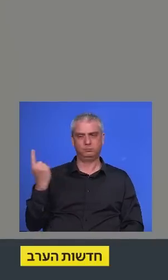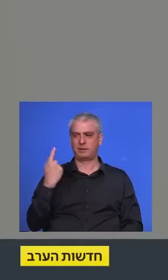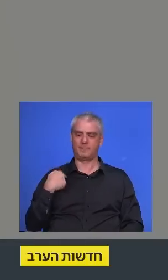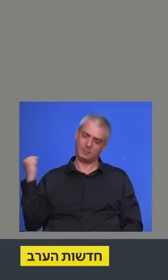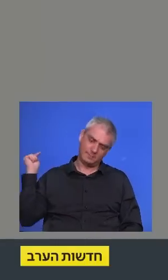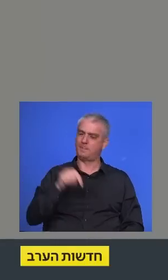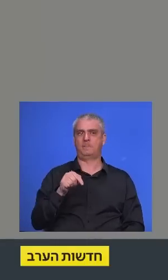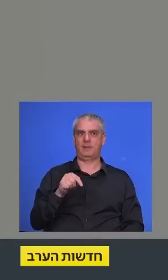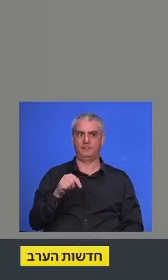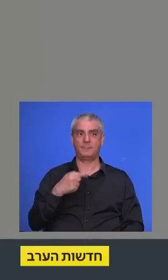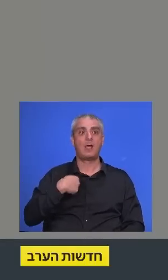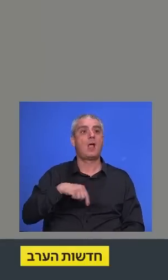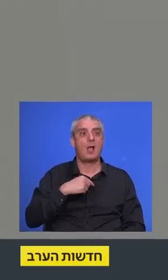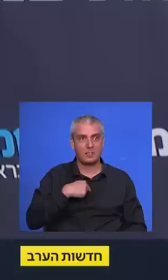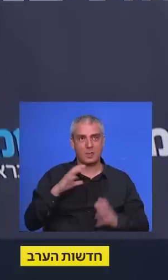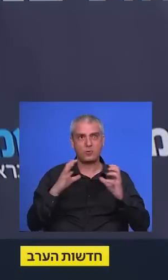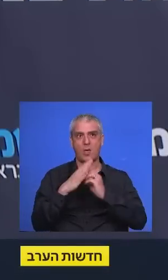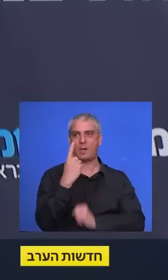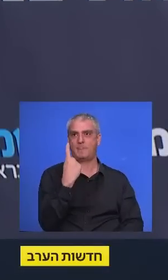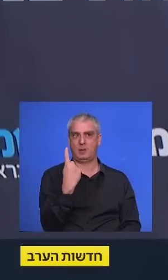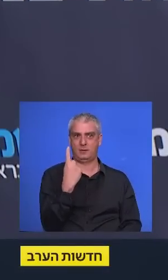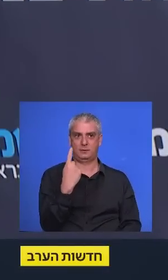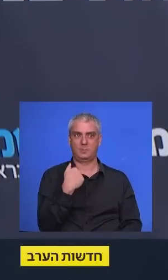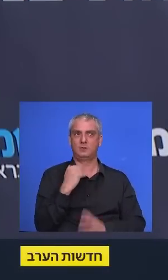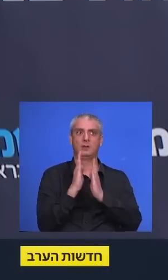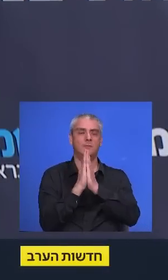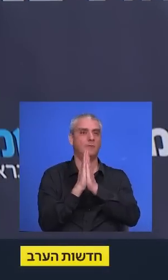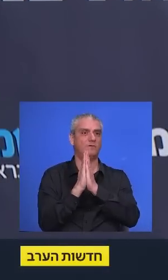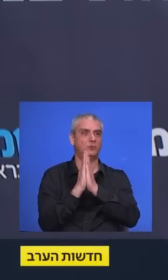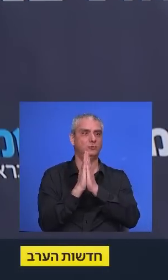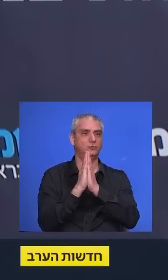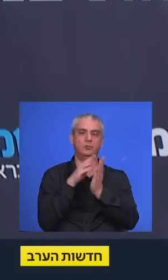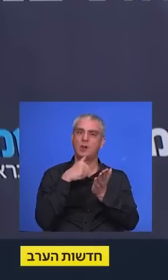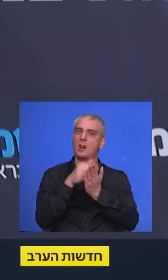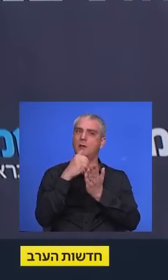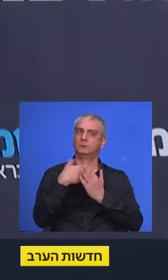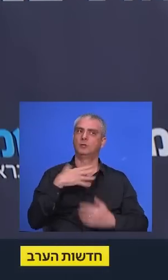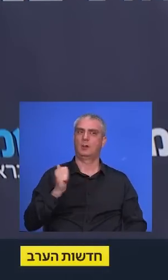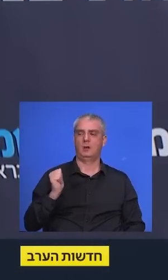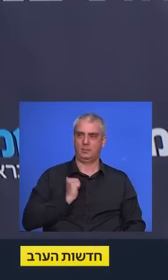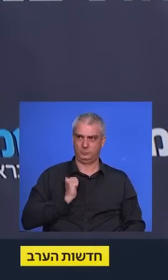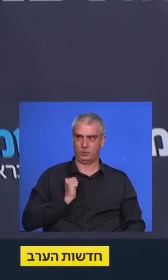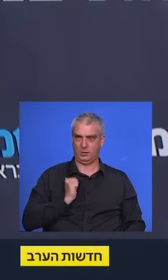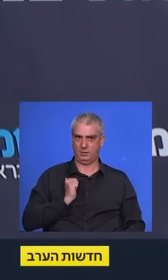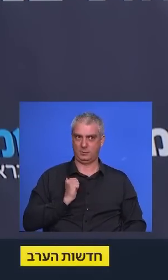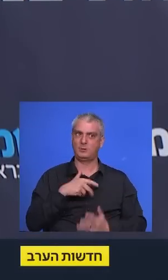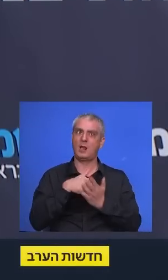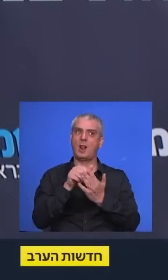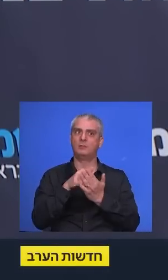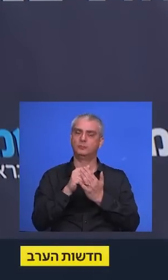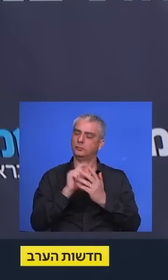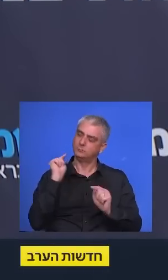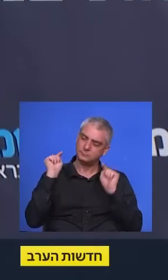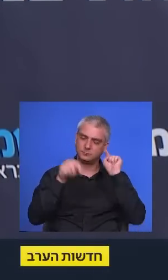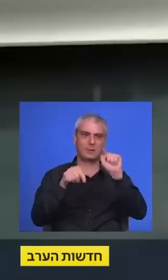מתייצבים, אנחנו עם אחד. אני קורא לכם להמשיך לשרת, להמשיך